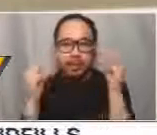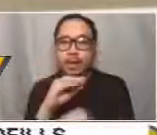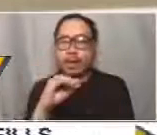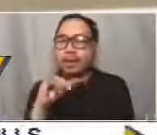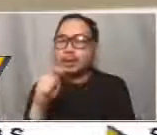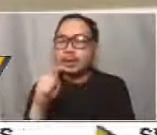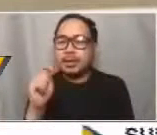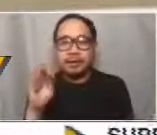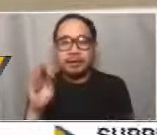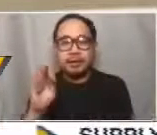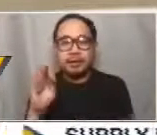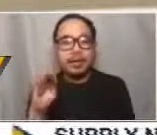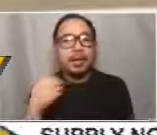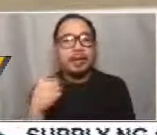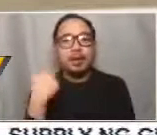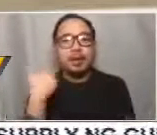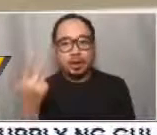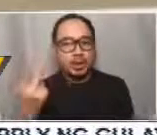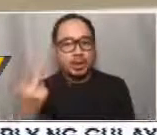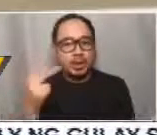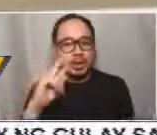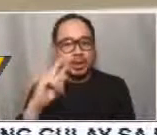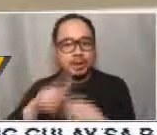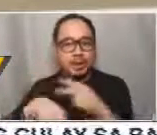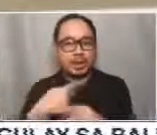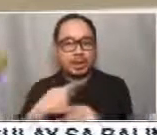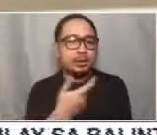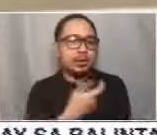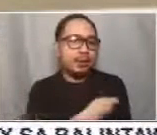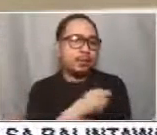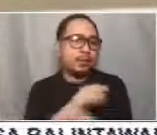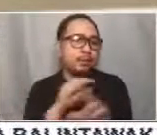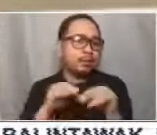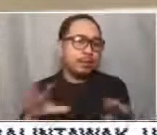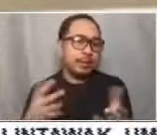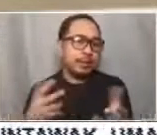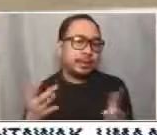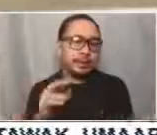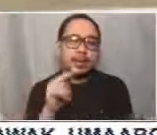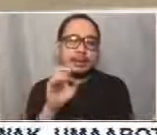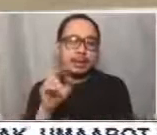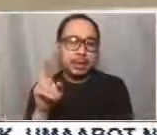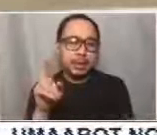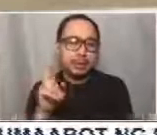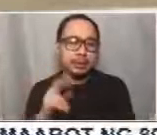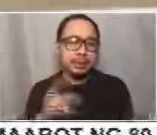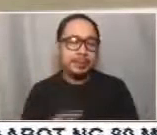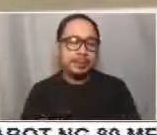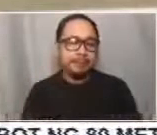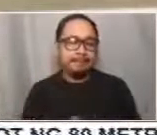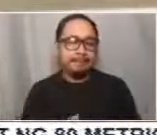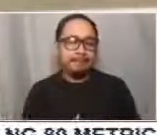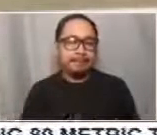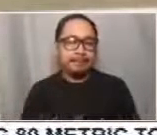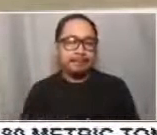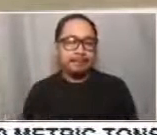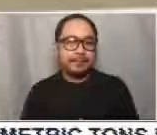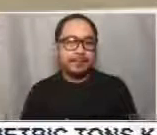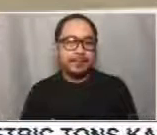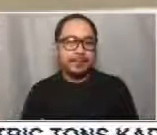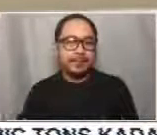Manila, meron din. So lahat po ng LGUs sa NCR, pupuntahan po yan to check on